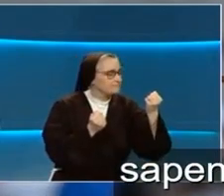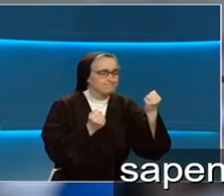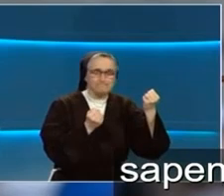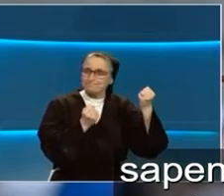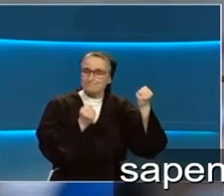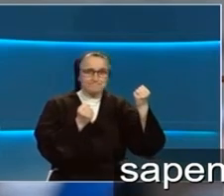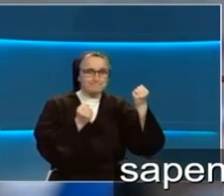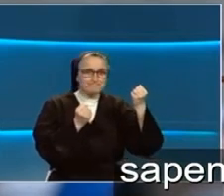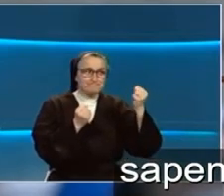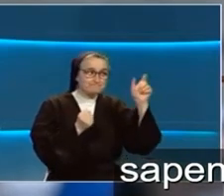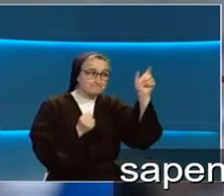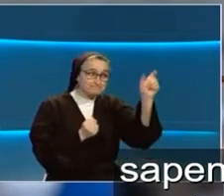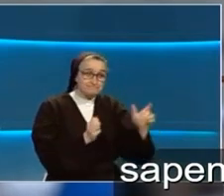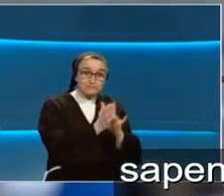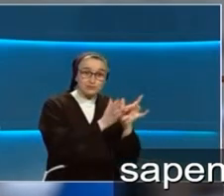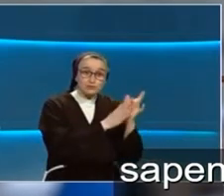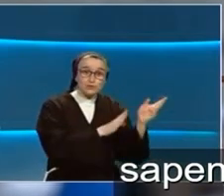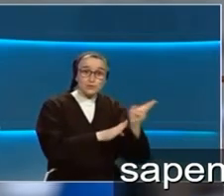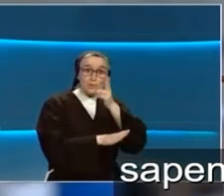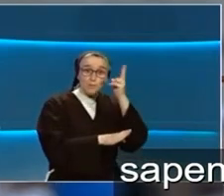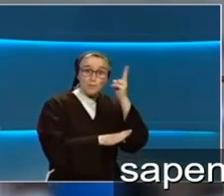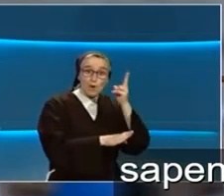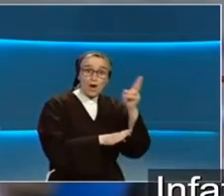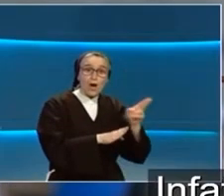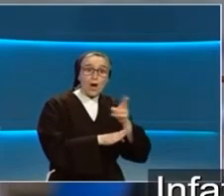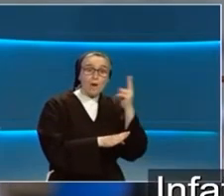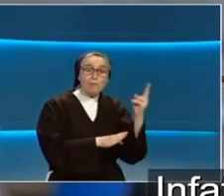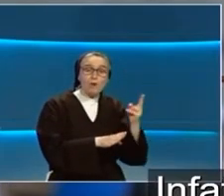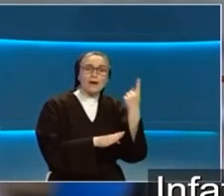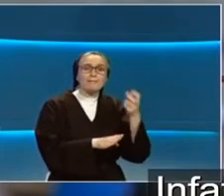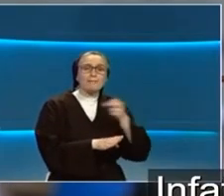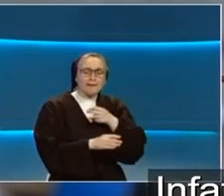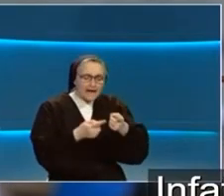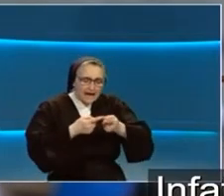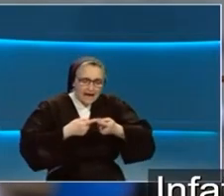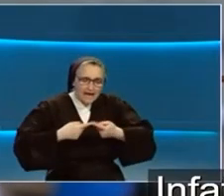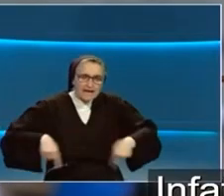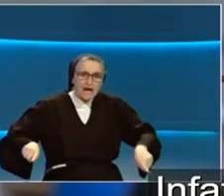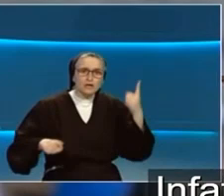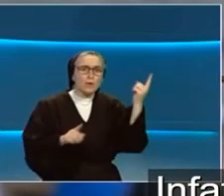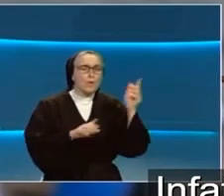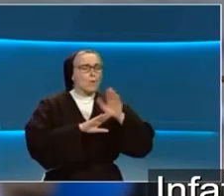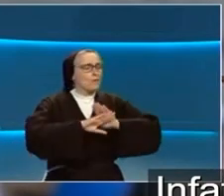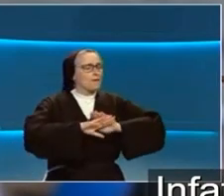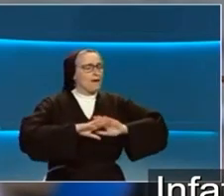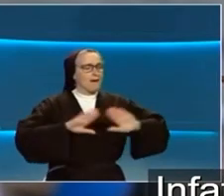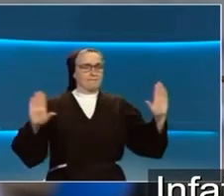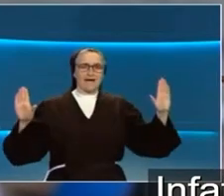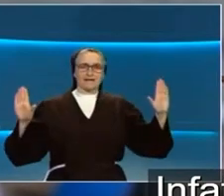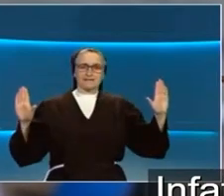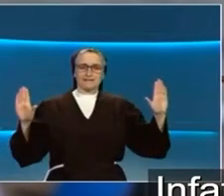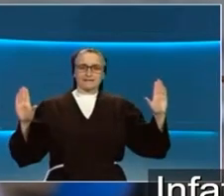Infatti, Egli morì e morì per il peccato una volta per tutte.